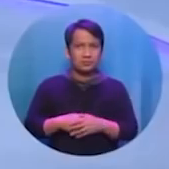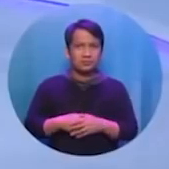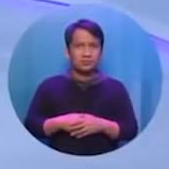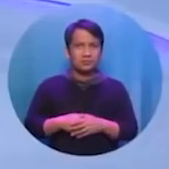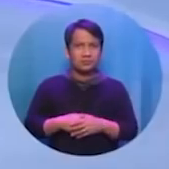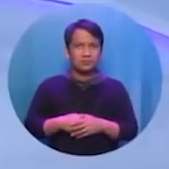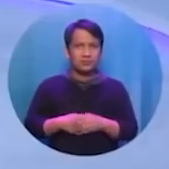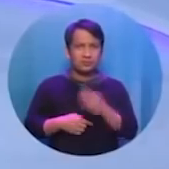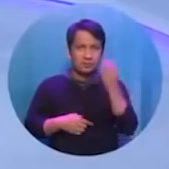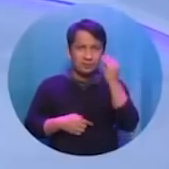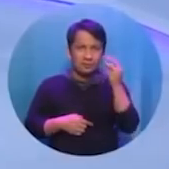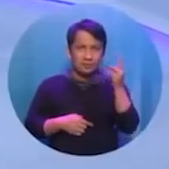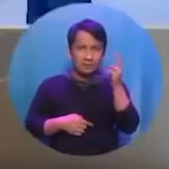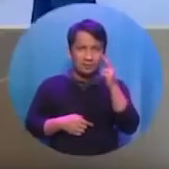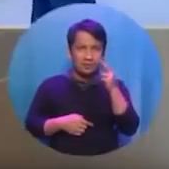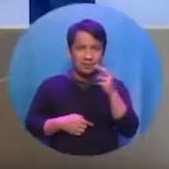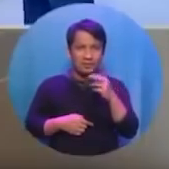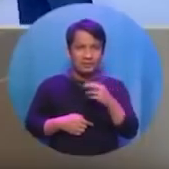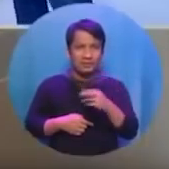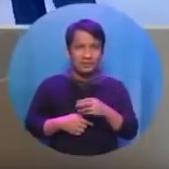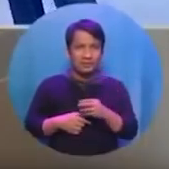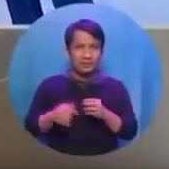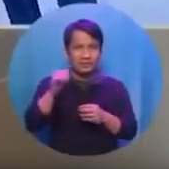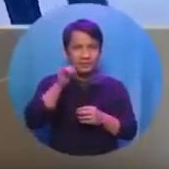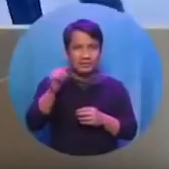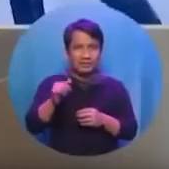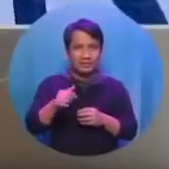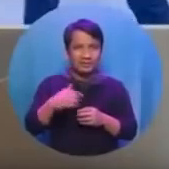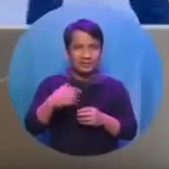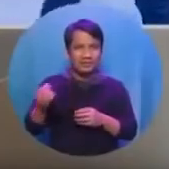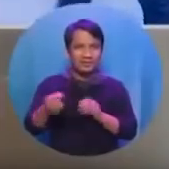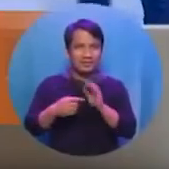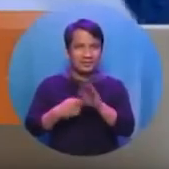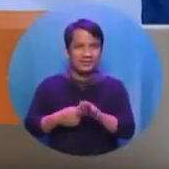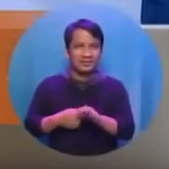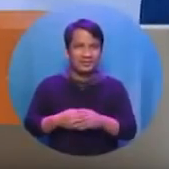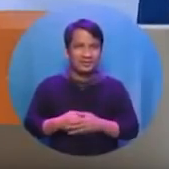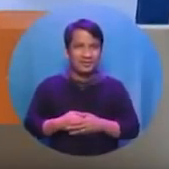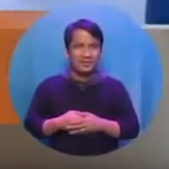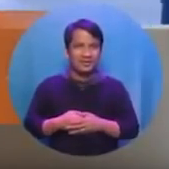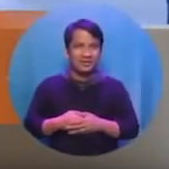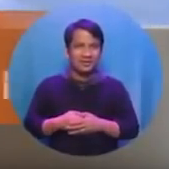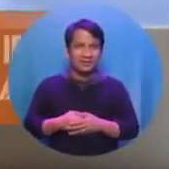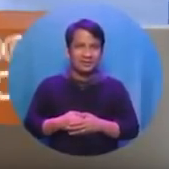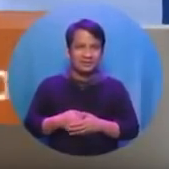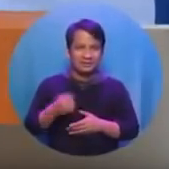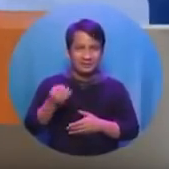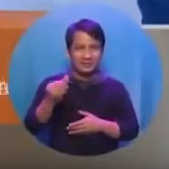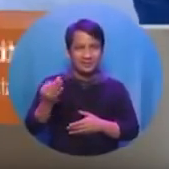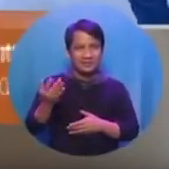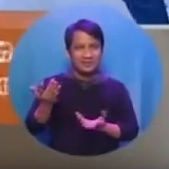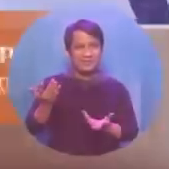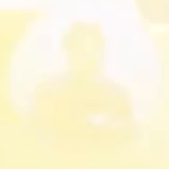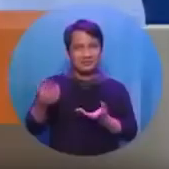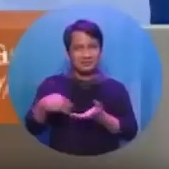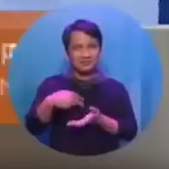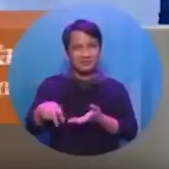Marks, MJ, you can hear me. Showdown! Okay, 1, 2, 3.